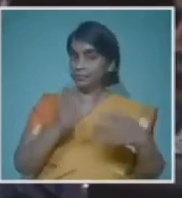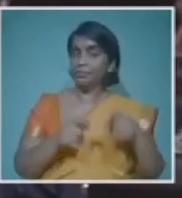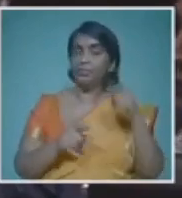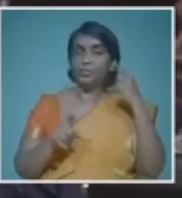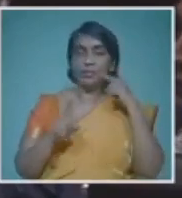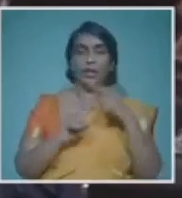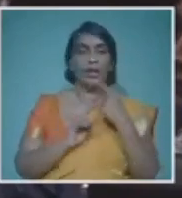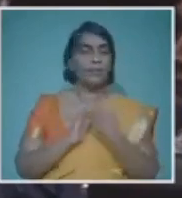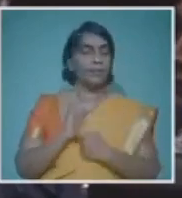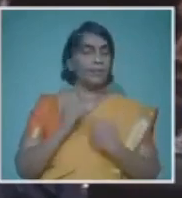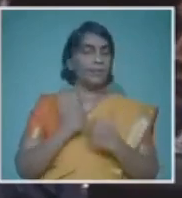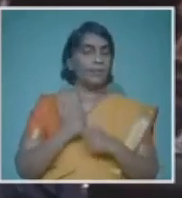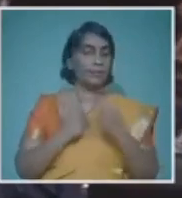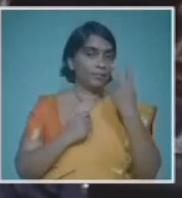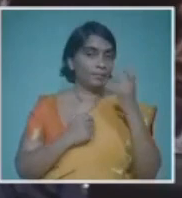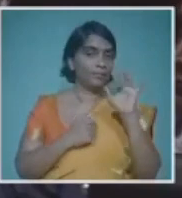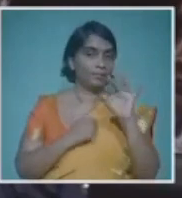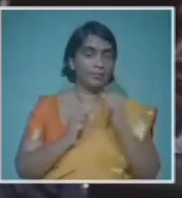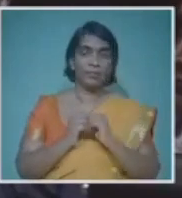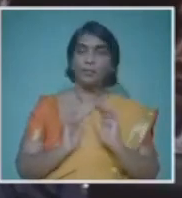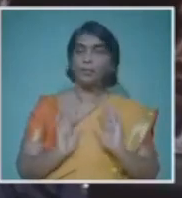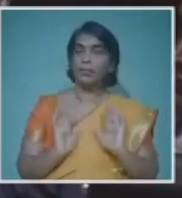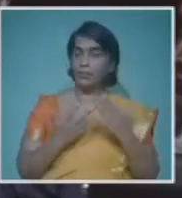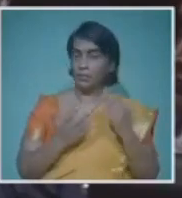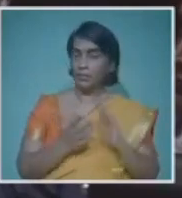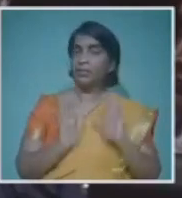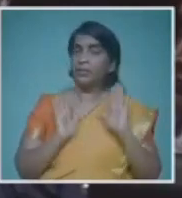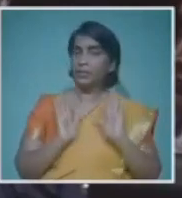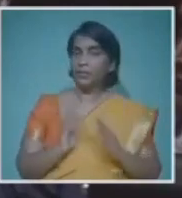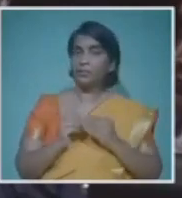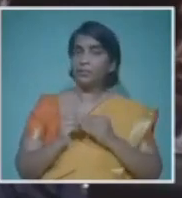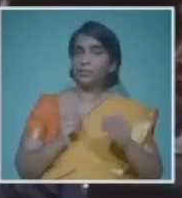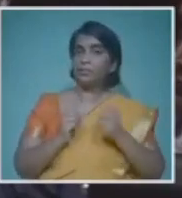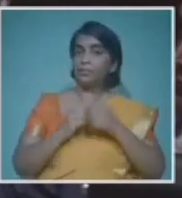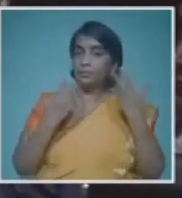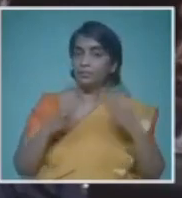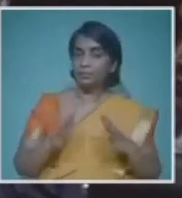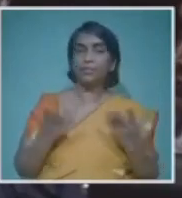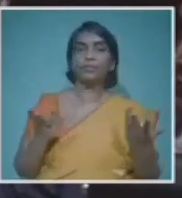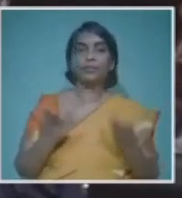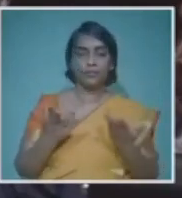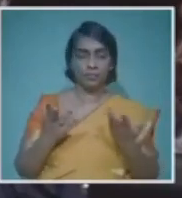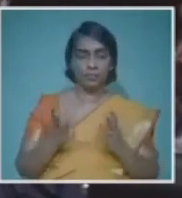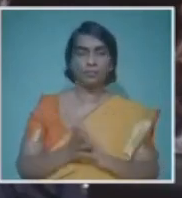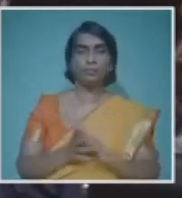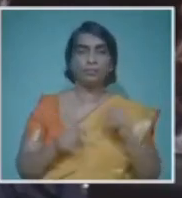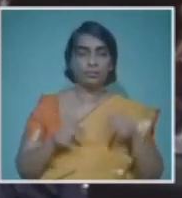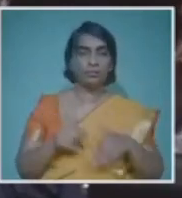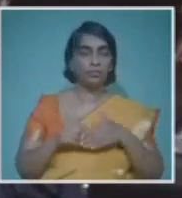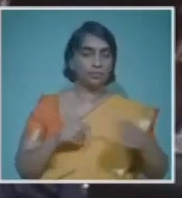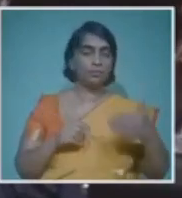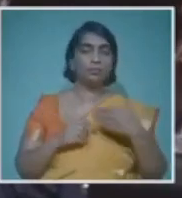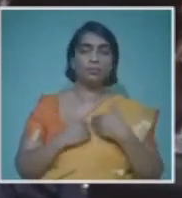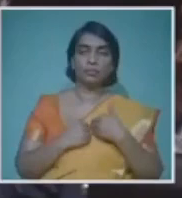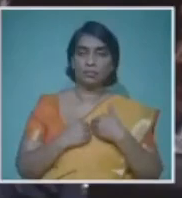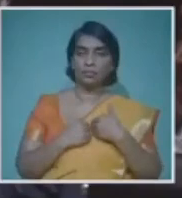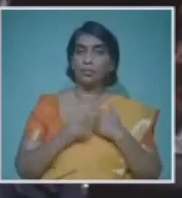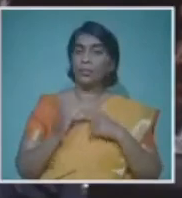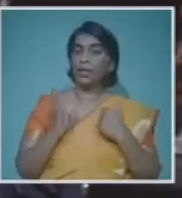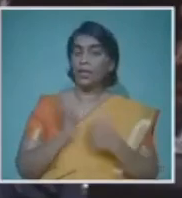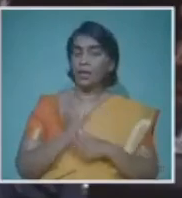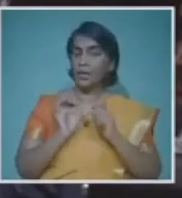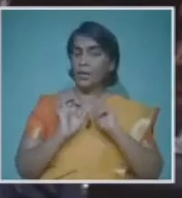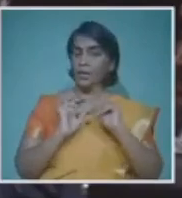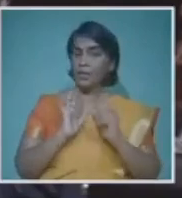පිළිබඳව නීතිය හදන්න මම 2015 පටන් ගත්තා. නමුත් ඒක අවසන් කරන්න බැරි වුණා. මේ වන විට අපි පනත්